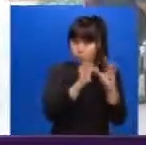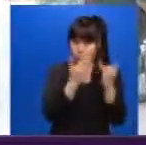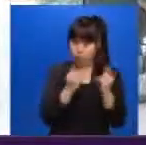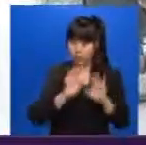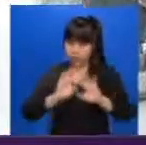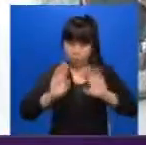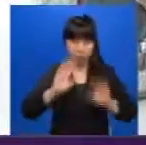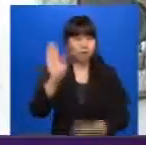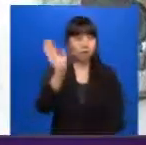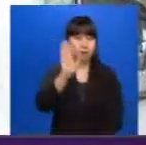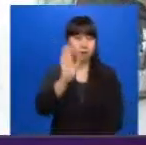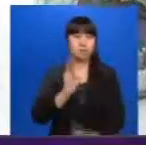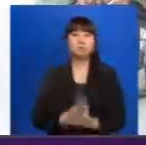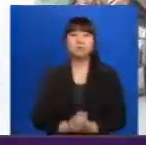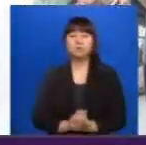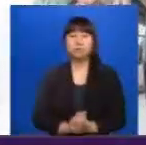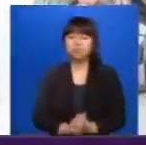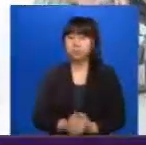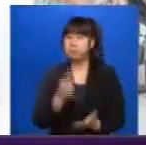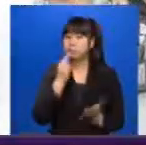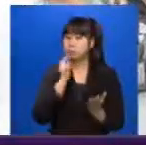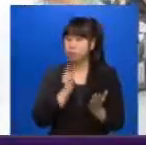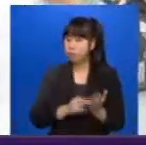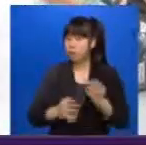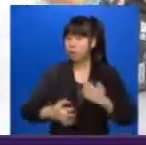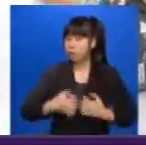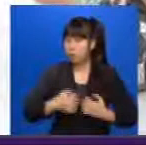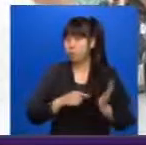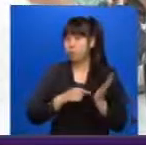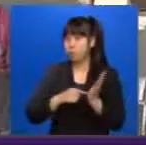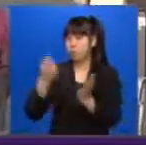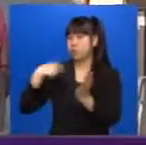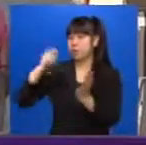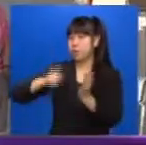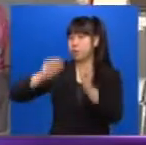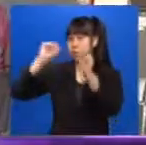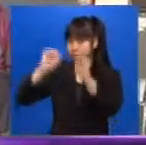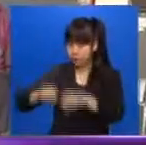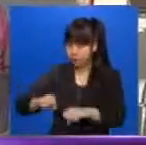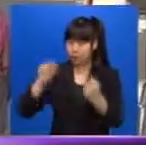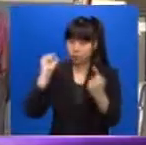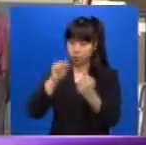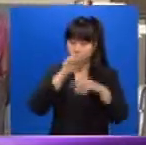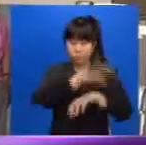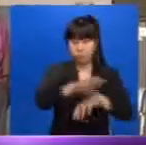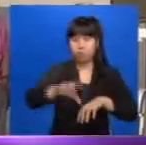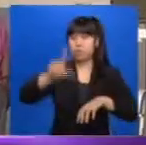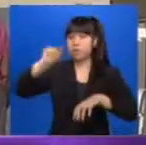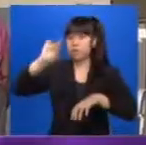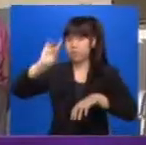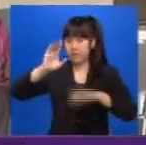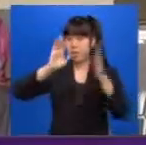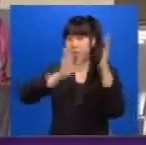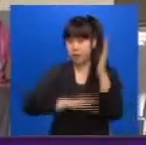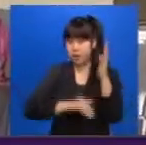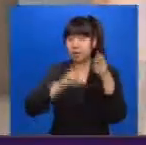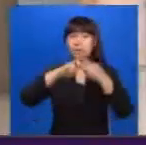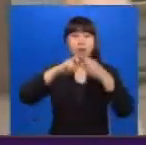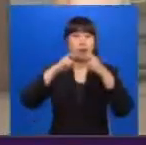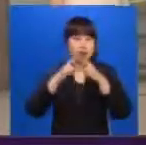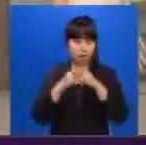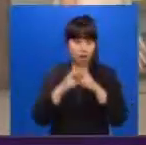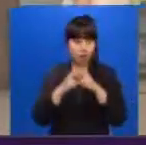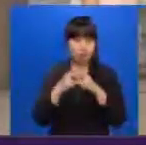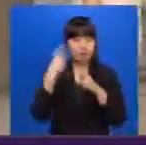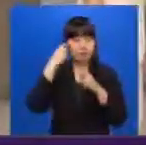ในครั้งนี้ด้วยส่วนหนังสือคำร้องที่ส่งให้ศาลรัฐธรรมนูญไม่ได้ใช้เกิน 20การเลือกตั้งในพื้นที่ภาคใต้ที่มีปัญหา